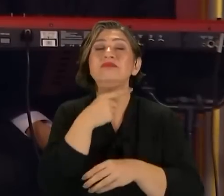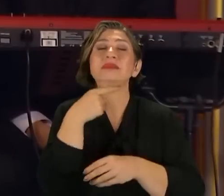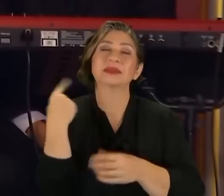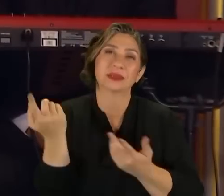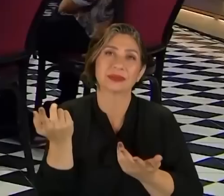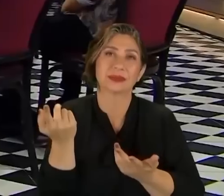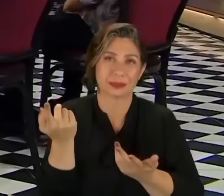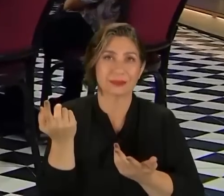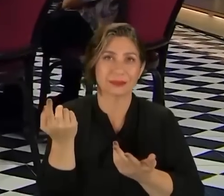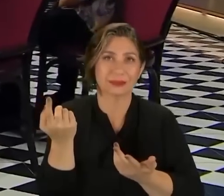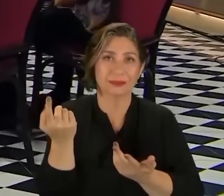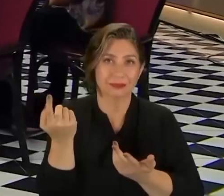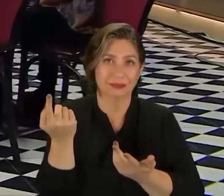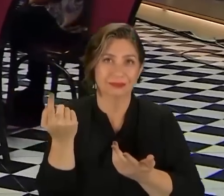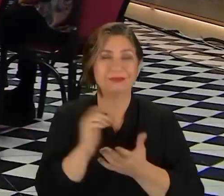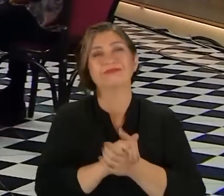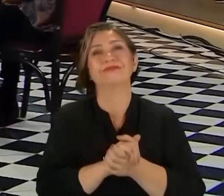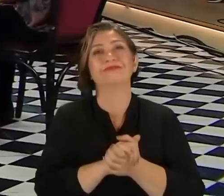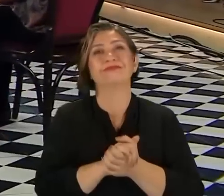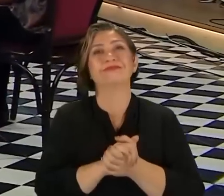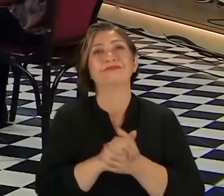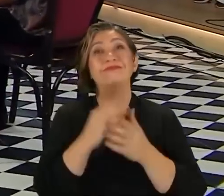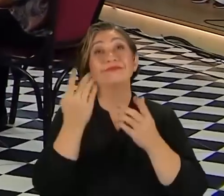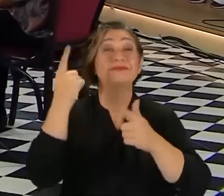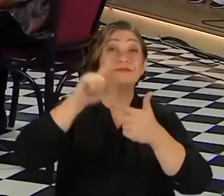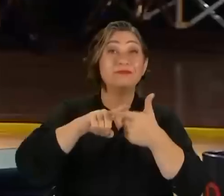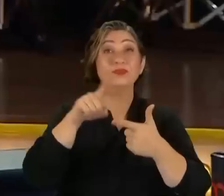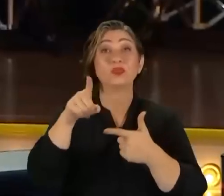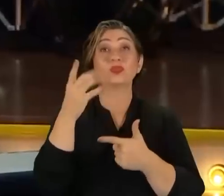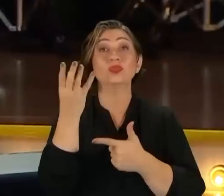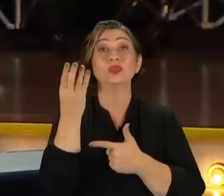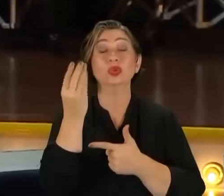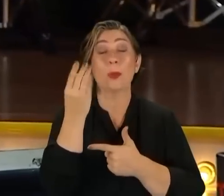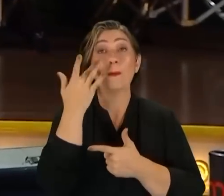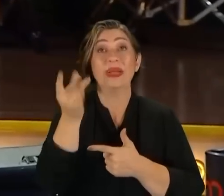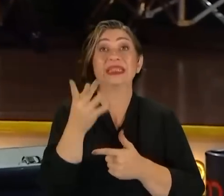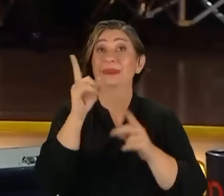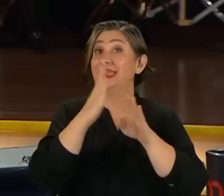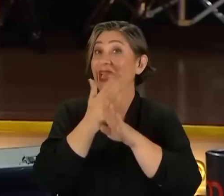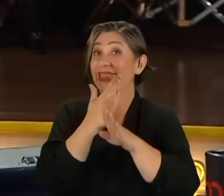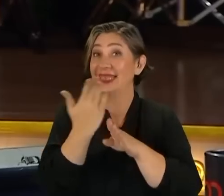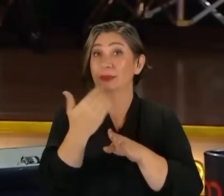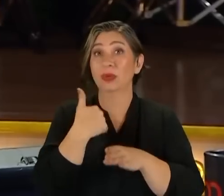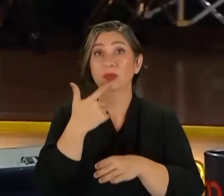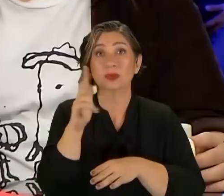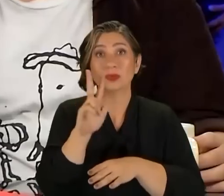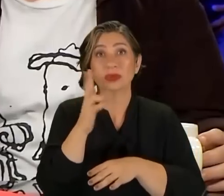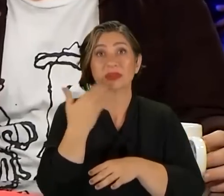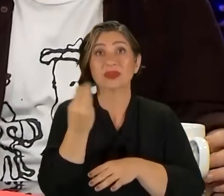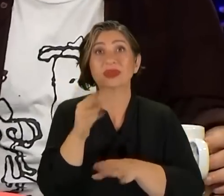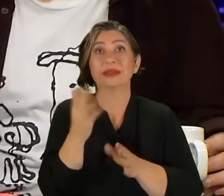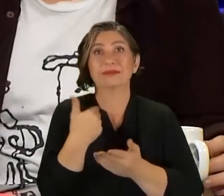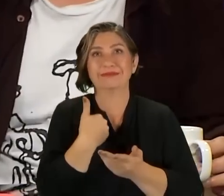yok. Ha? Değil mi? Yani bir de tabii bu çok belirleyici bir neden. Yani ben 30 yaşındayım yani genç